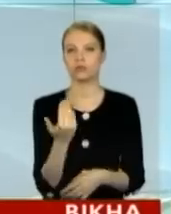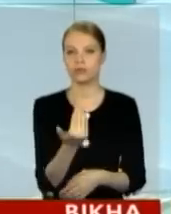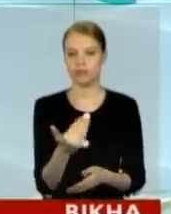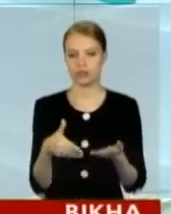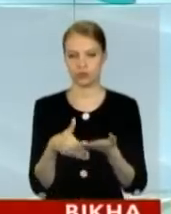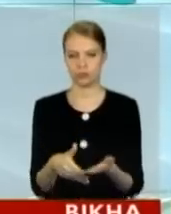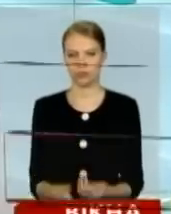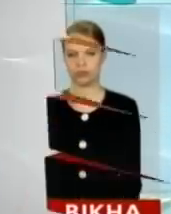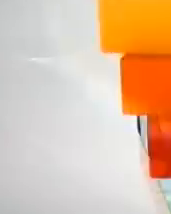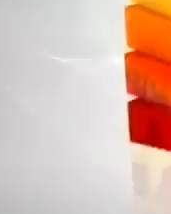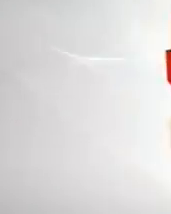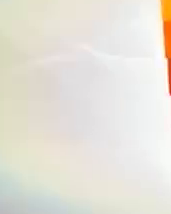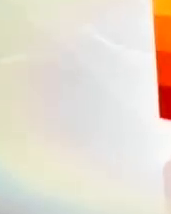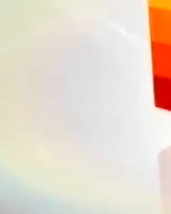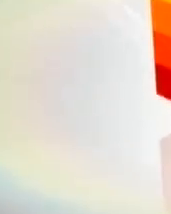вашої допомоги.